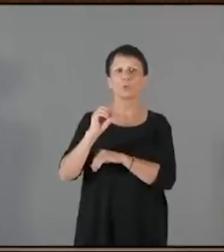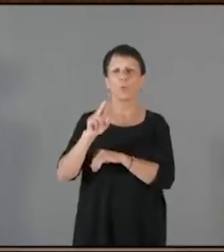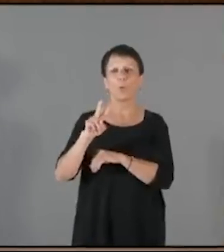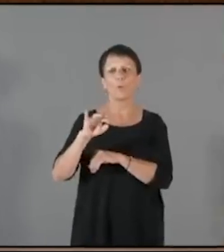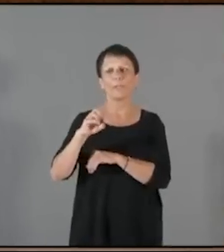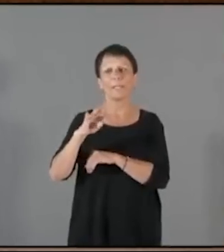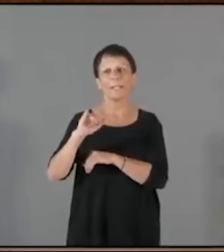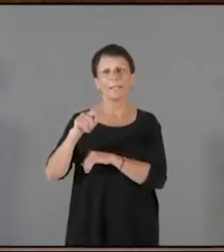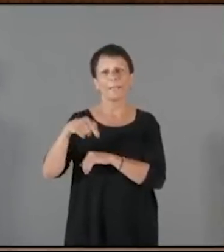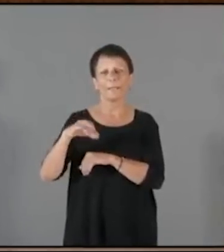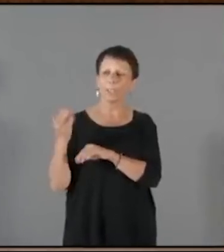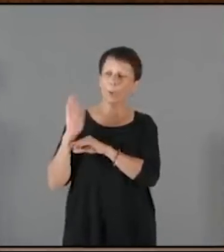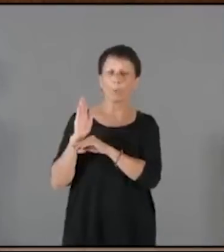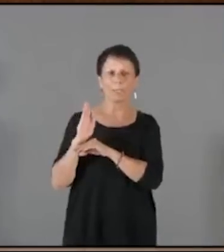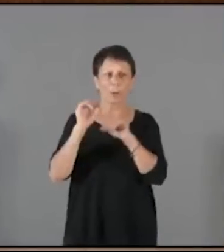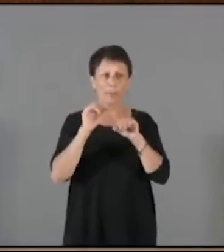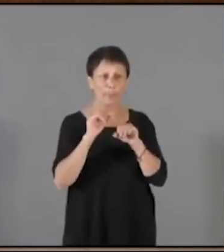laisser terminer? J'ai pas entendu, bon c'est pas grave.